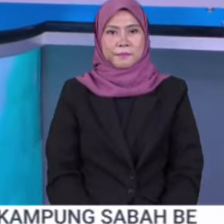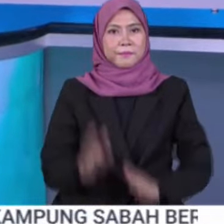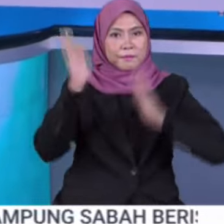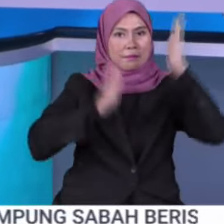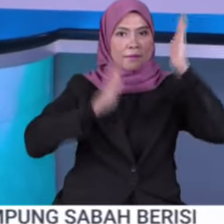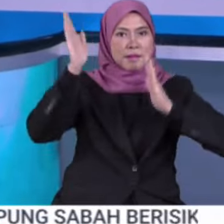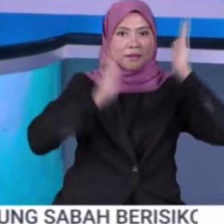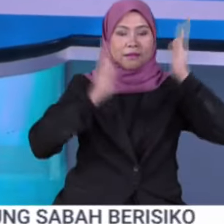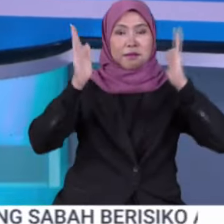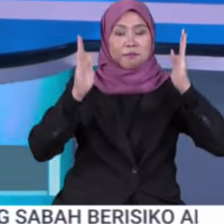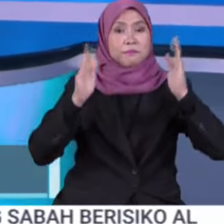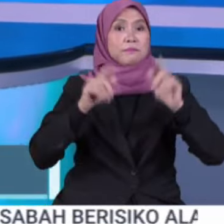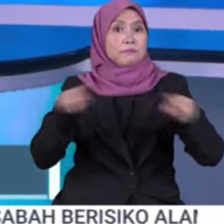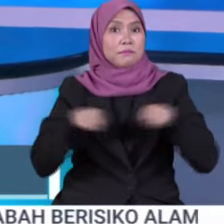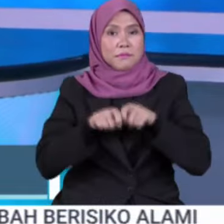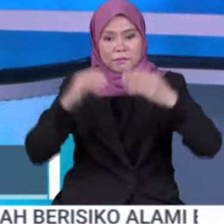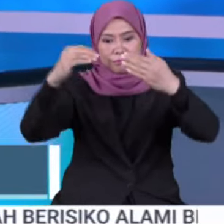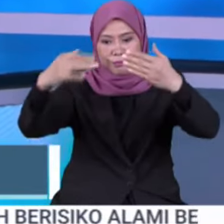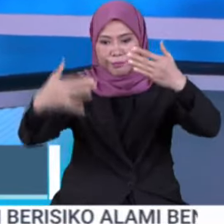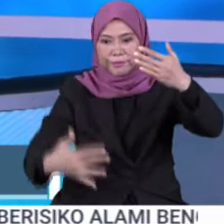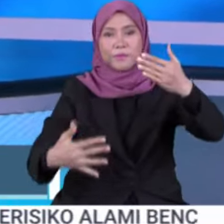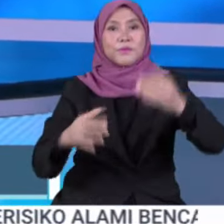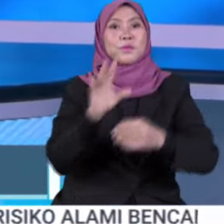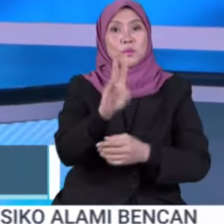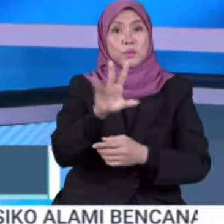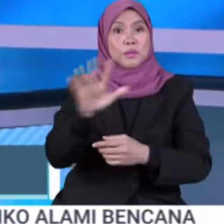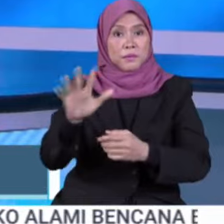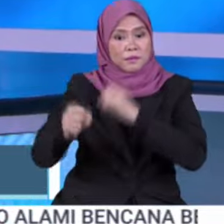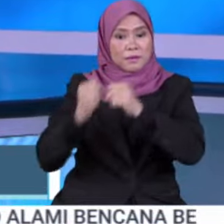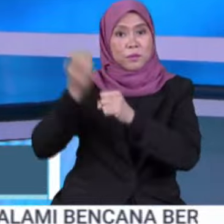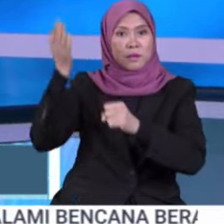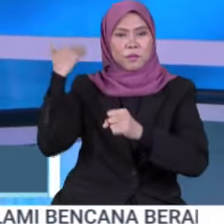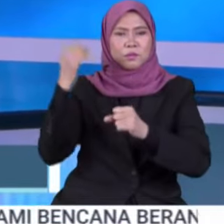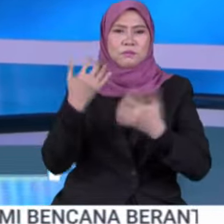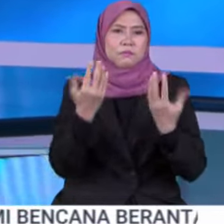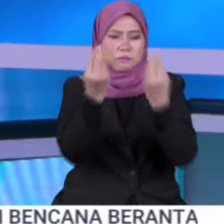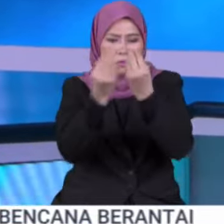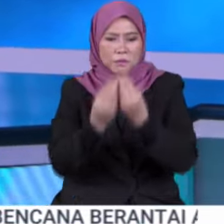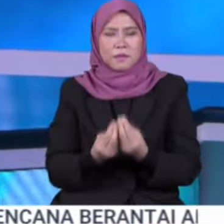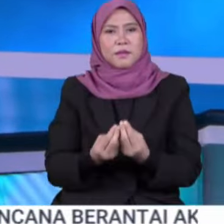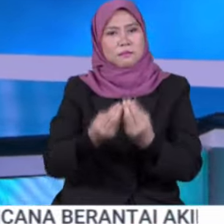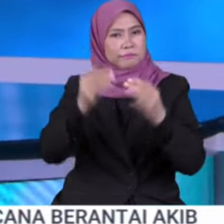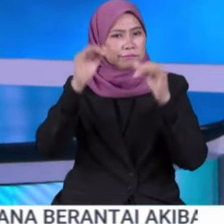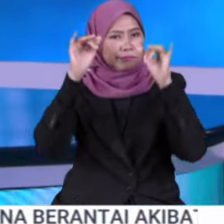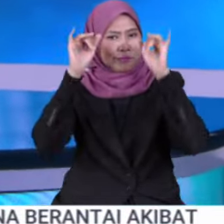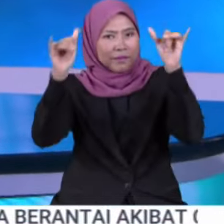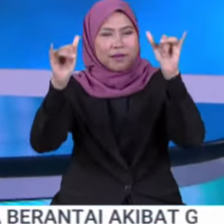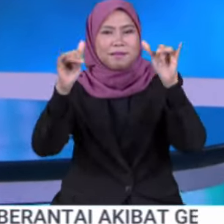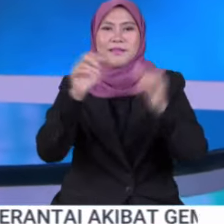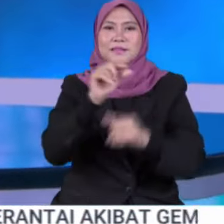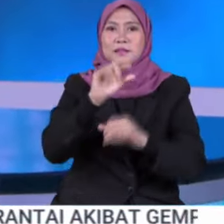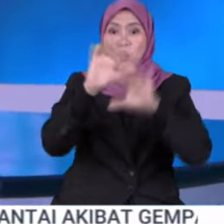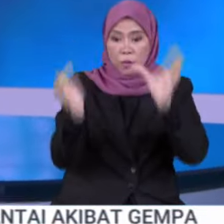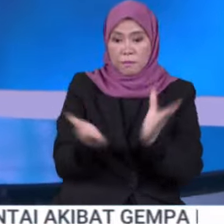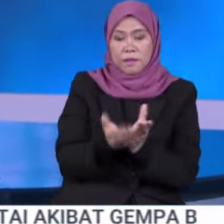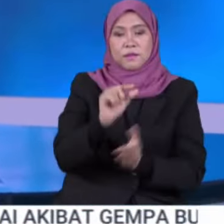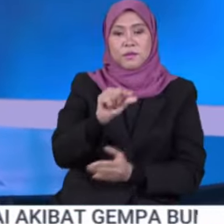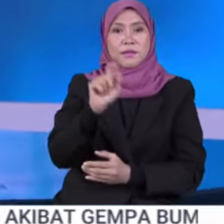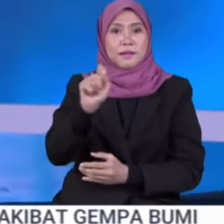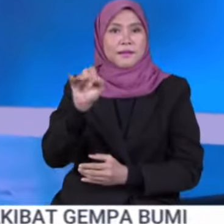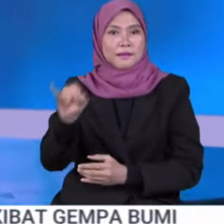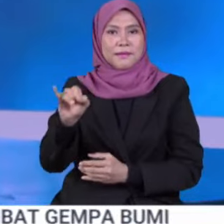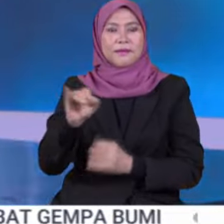Malaysia berada di kedudukan ke-75 tahun lalu berdasarkan Indeks Keganasan Global GTI. Menurut Timbalan Perdana Menteri Dato'